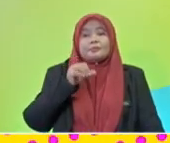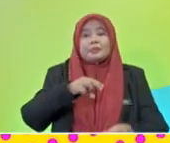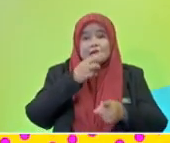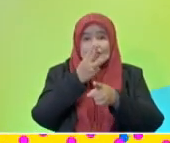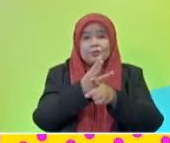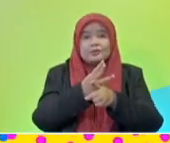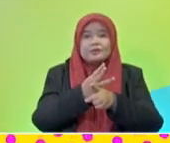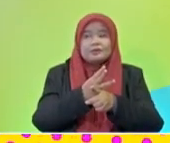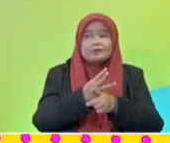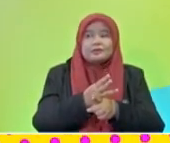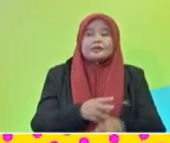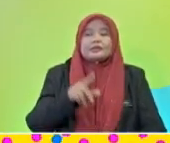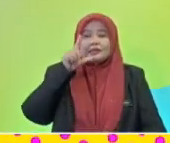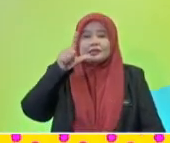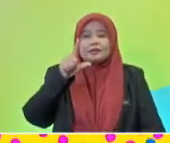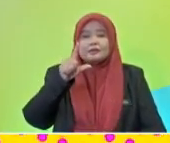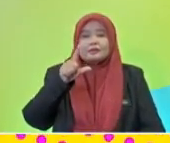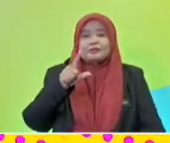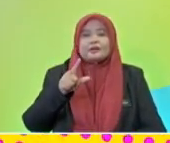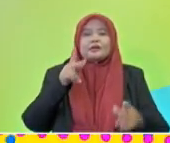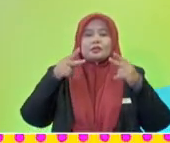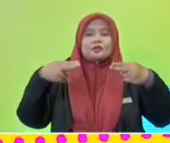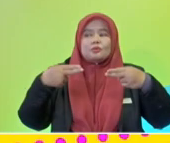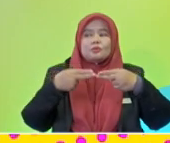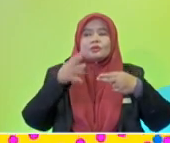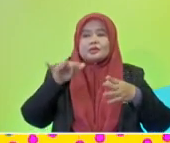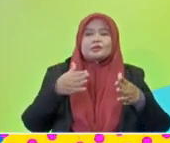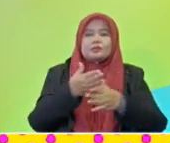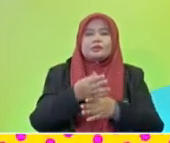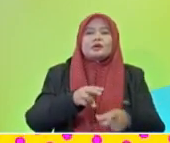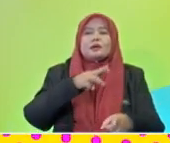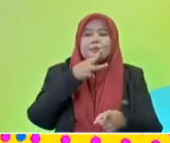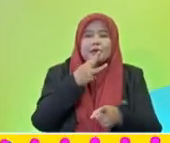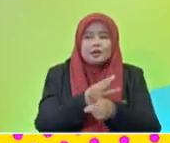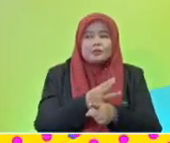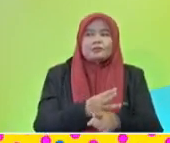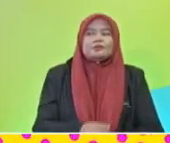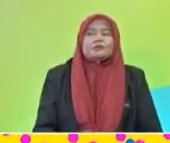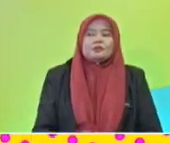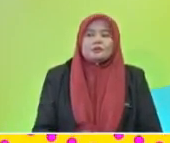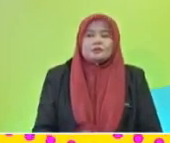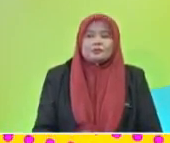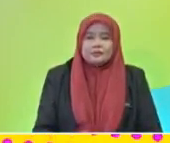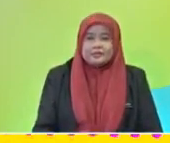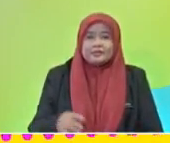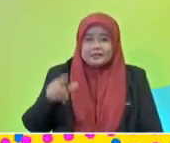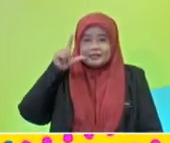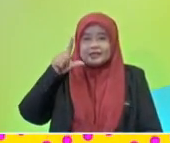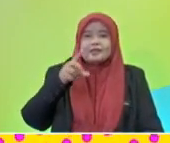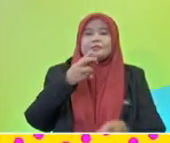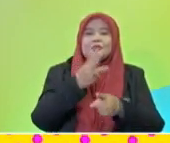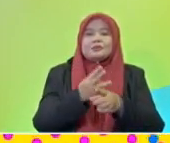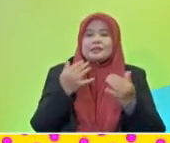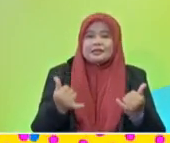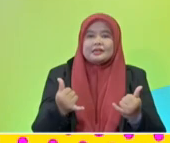bahawa kita lihat kata hubung yang seterusnya tepat Yang ini bahawa tadi kita yang pertamanya kita dah lihat dan